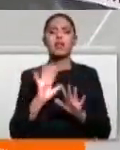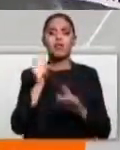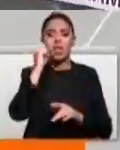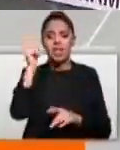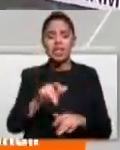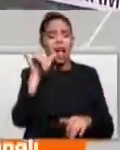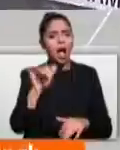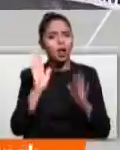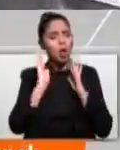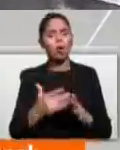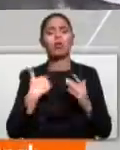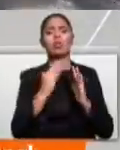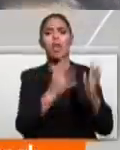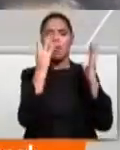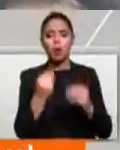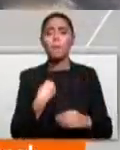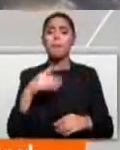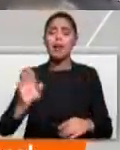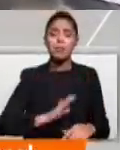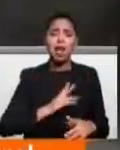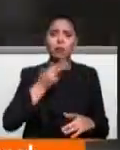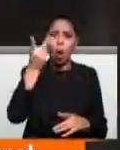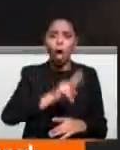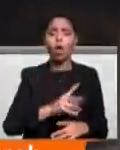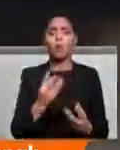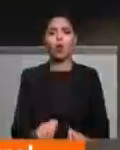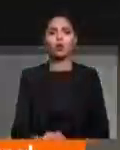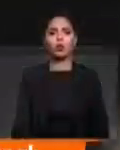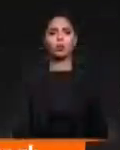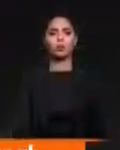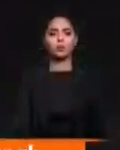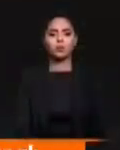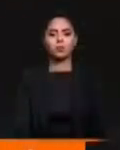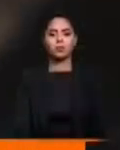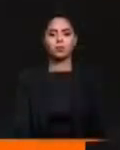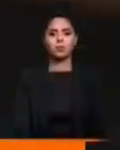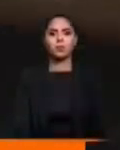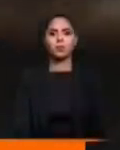insan haklarına kadar gideceğim çünkü film yavrum öldürdüm her şeyi söyledim